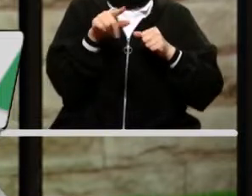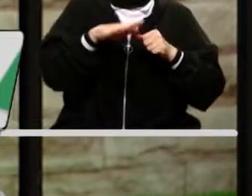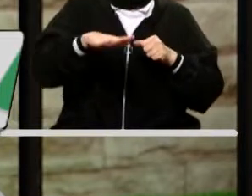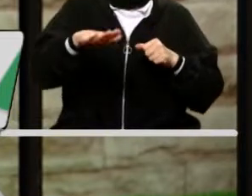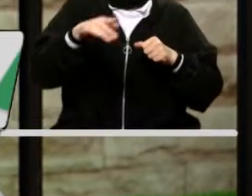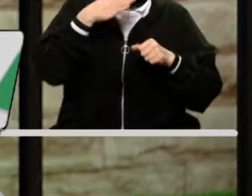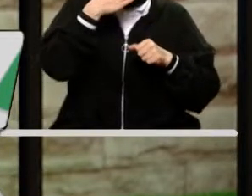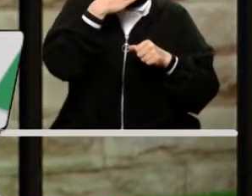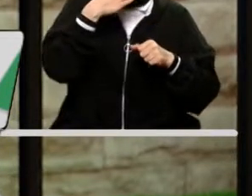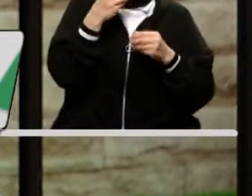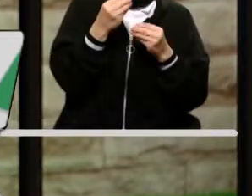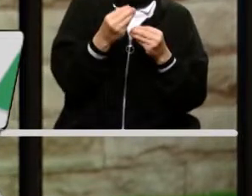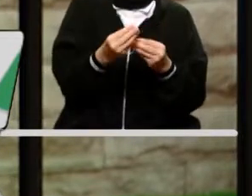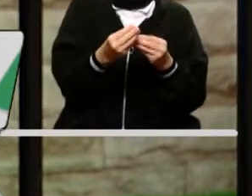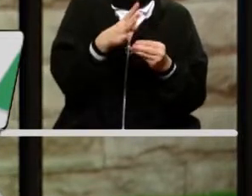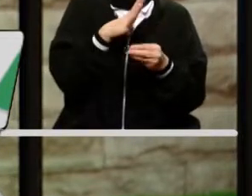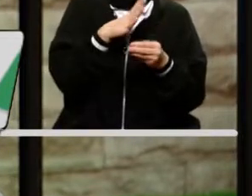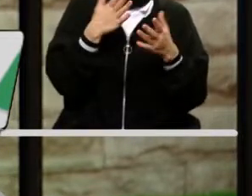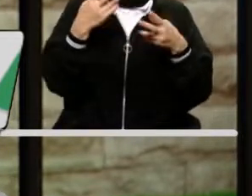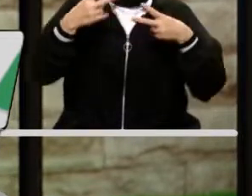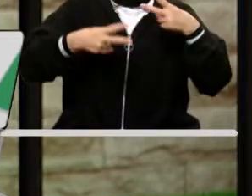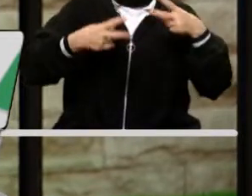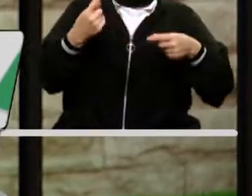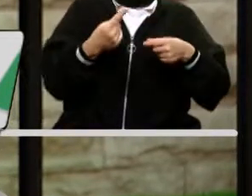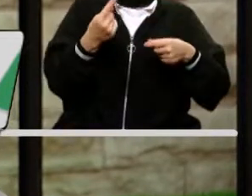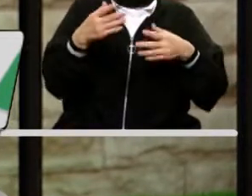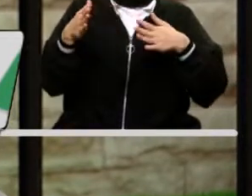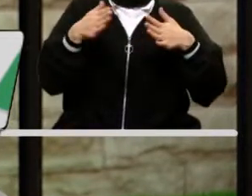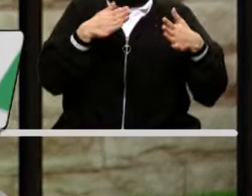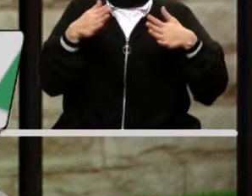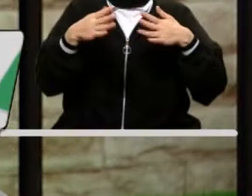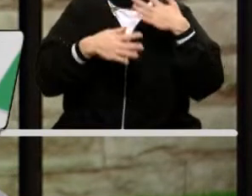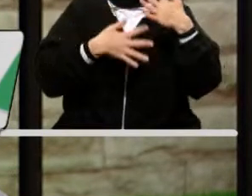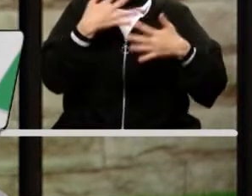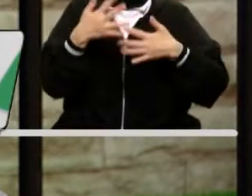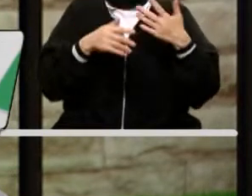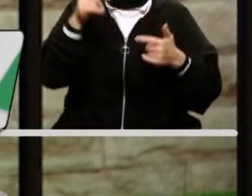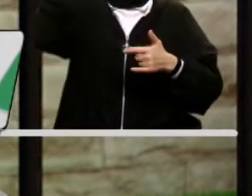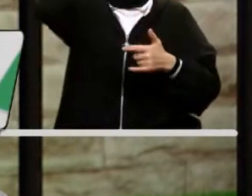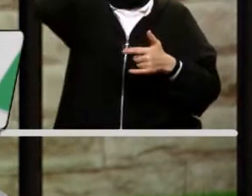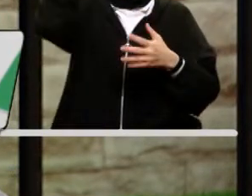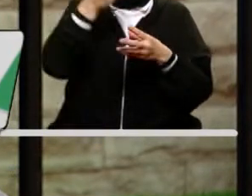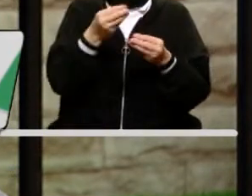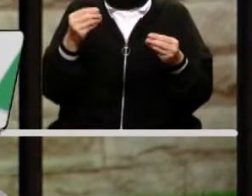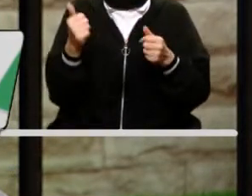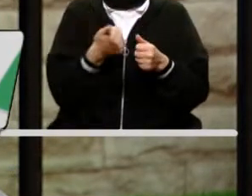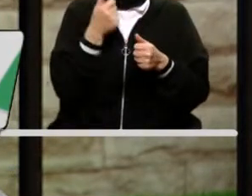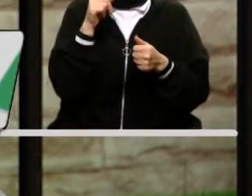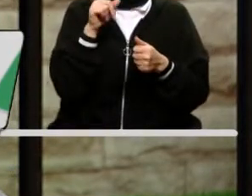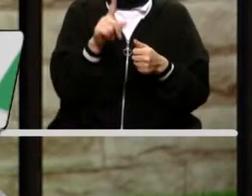bir de biliyorsunuz biz bazı şeyleri hep birbirine karıştırırız. Beyin çok önemli fonksiyon taşıyan bir organ bizim